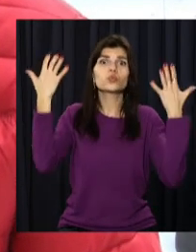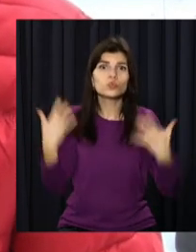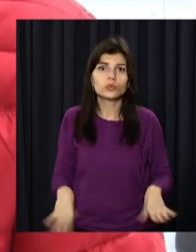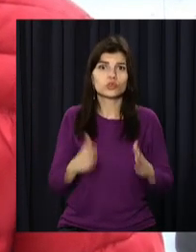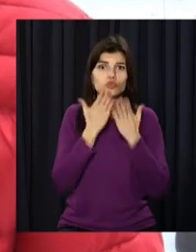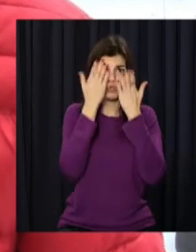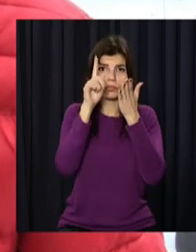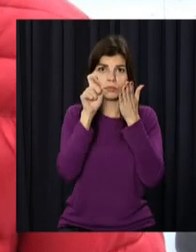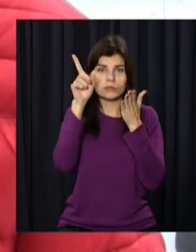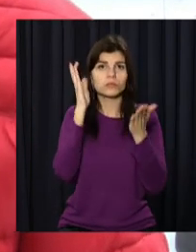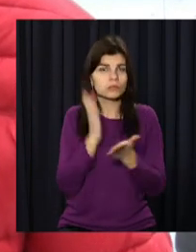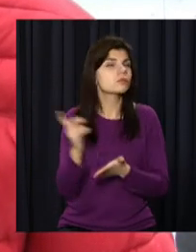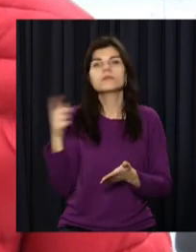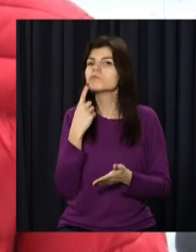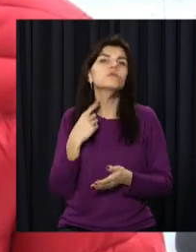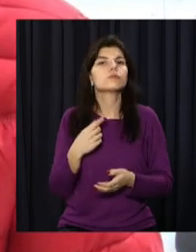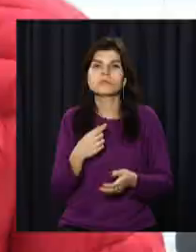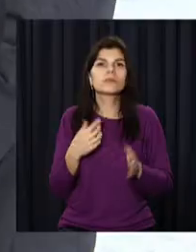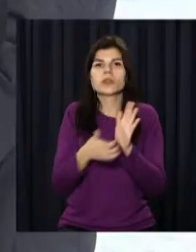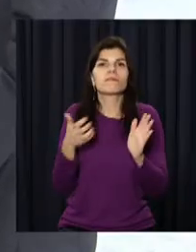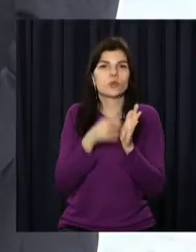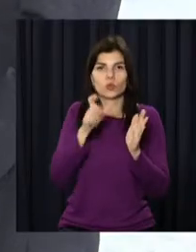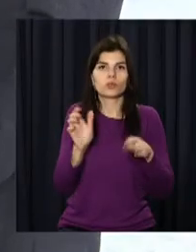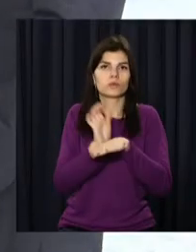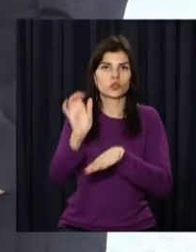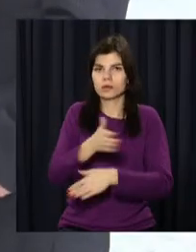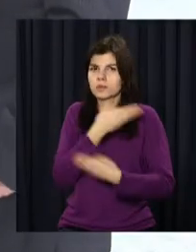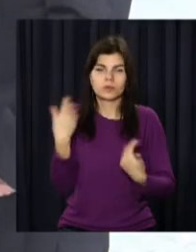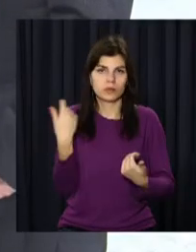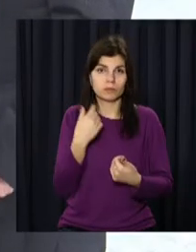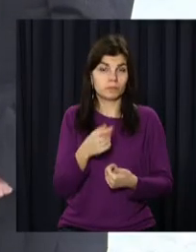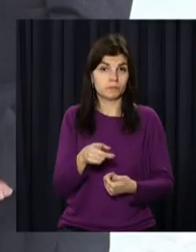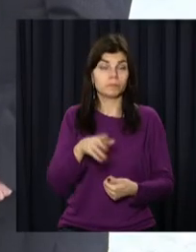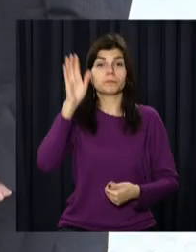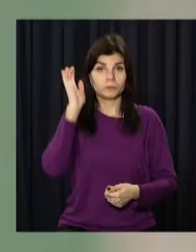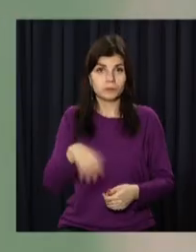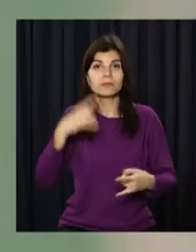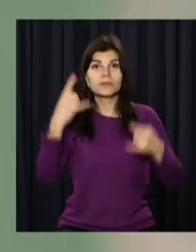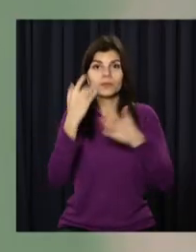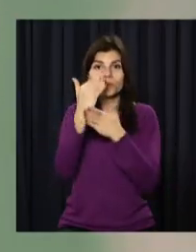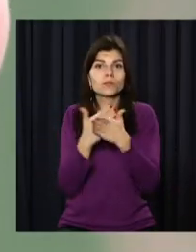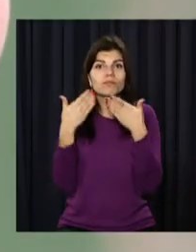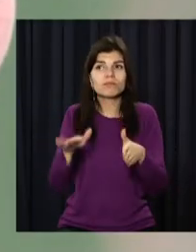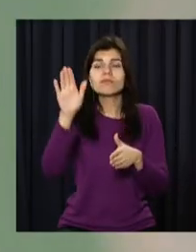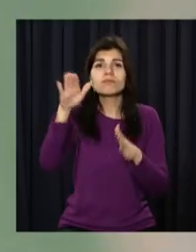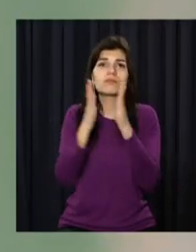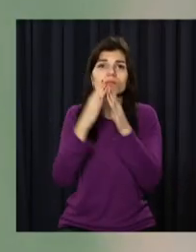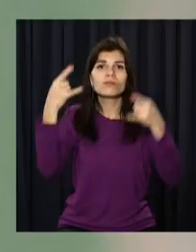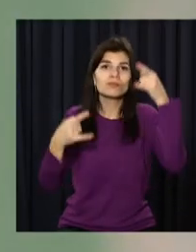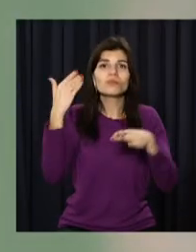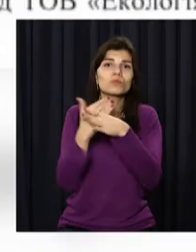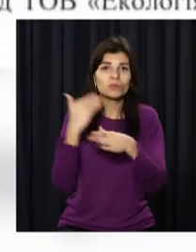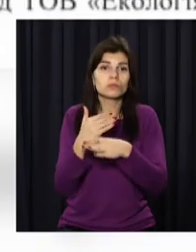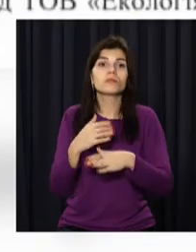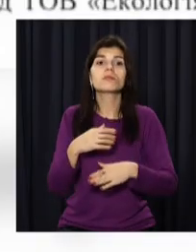прочитано, но они, тем не менее, говорят, что показаний нет. Тож мешканці звернулись по допомогу до відкритого. На наш офіційний запит газовики